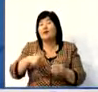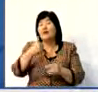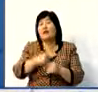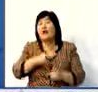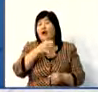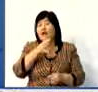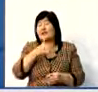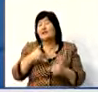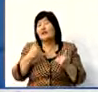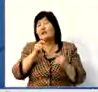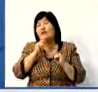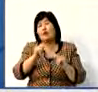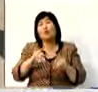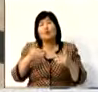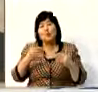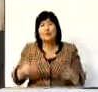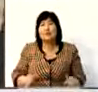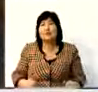ардақтап, сый құрмет көрсетті.